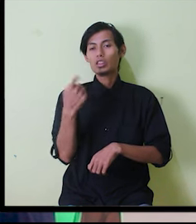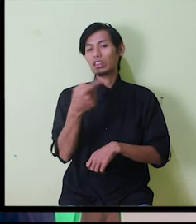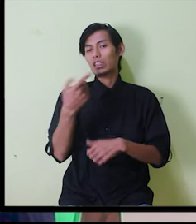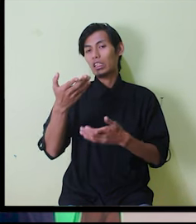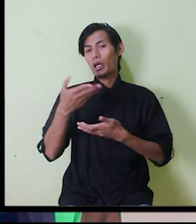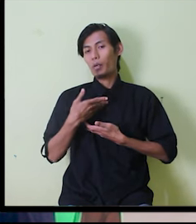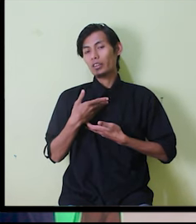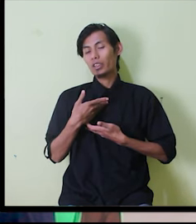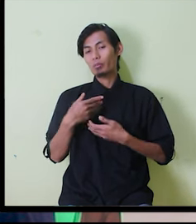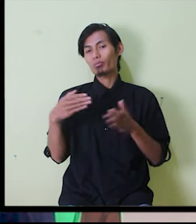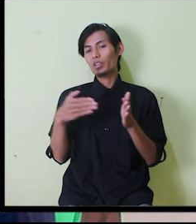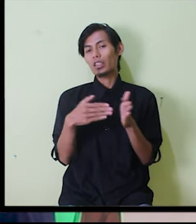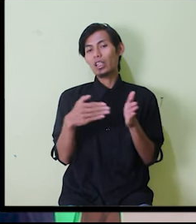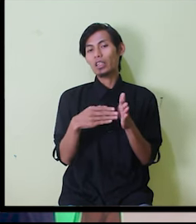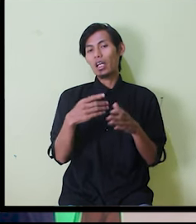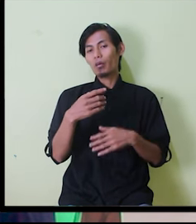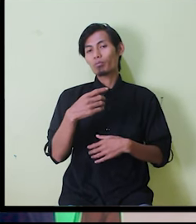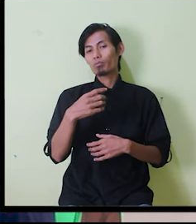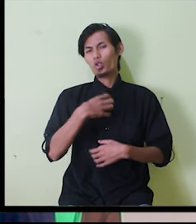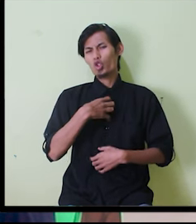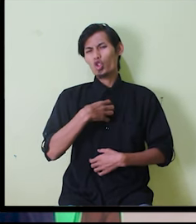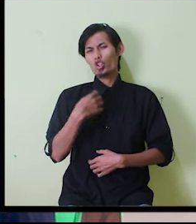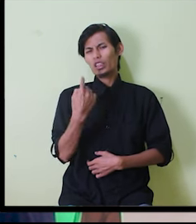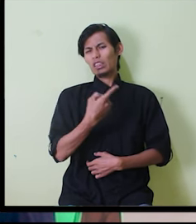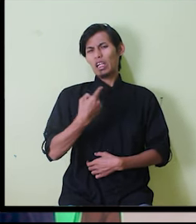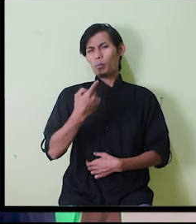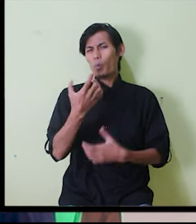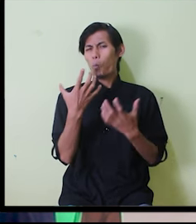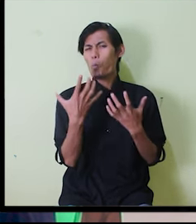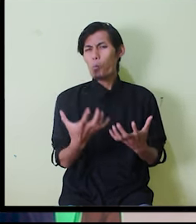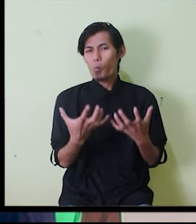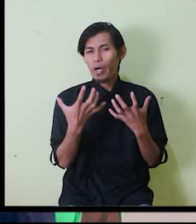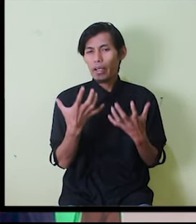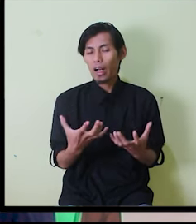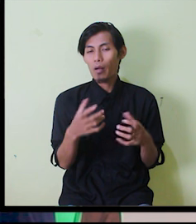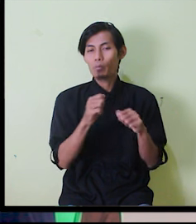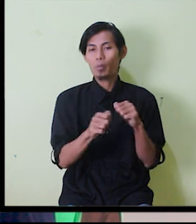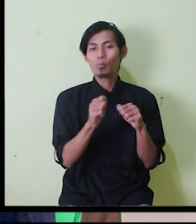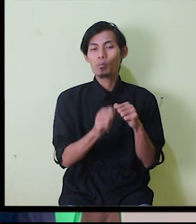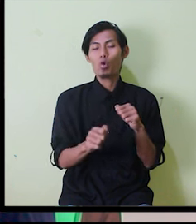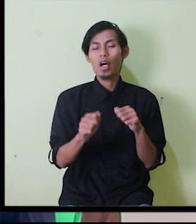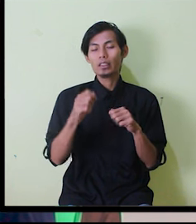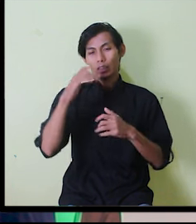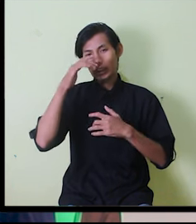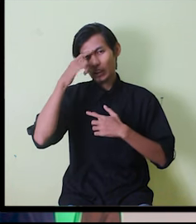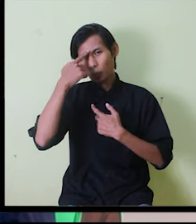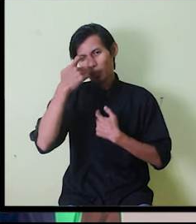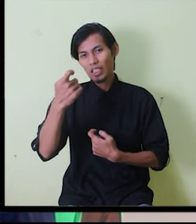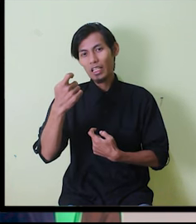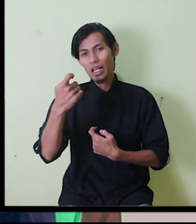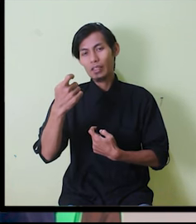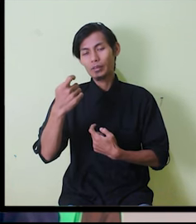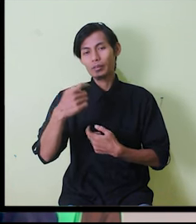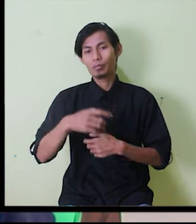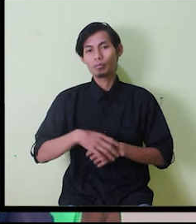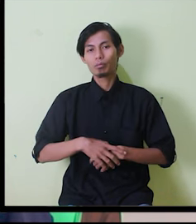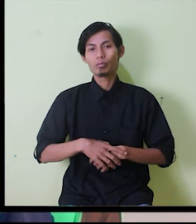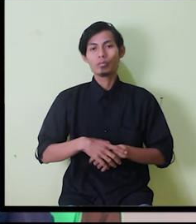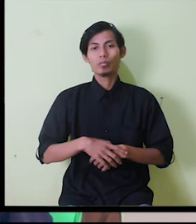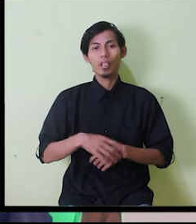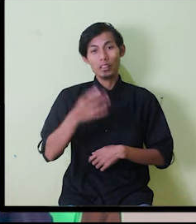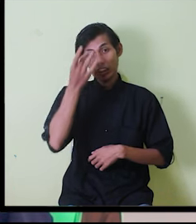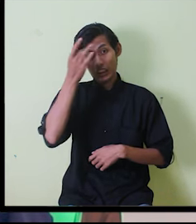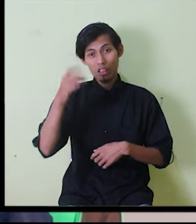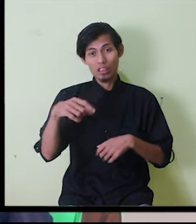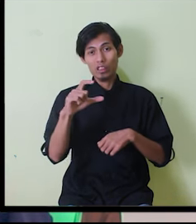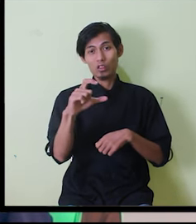tantangan yang paling paling Menurut kami itu paling berat menciptakan sebuah kepercayaan lagian juga di